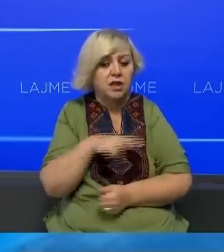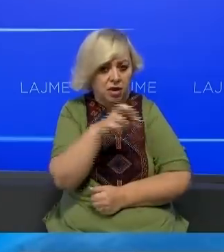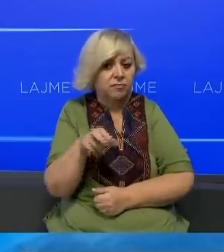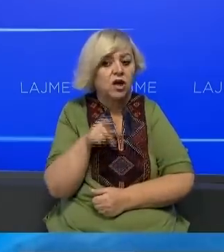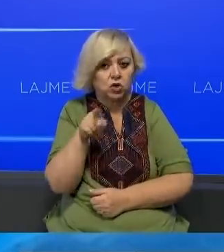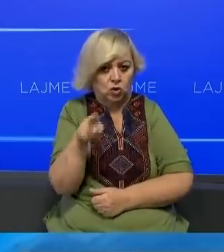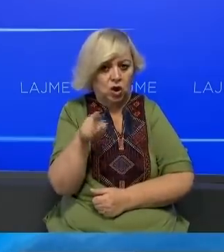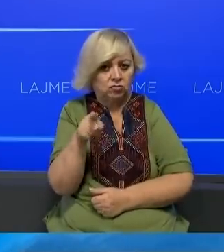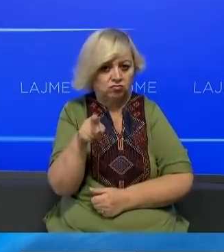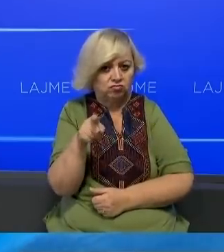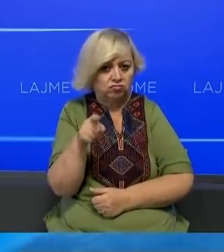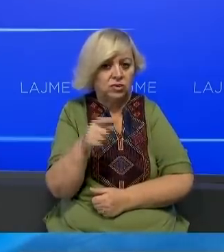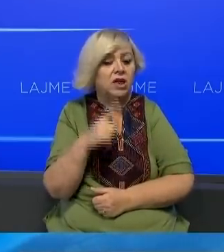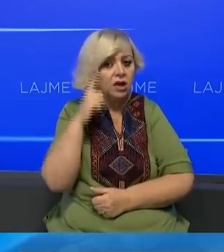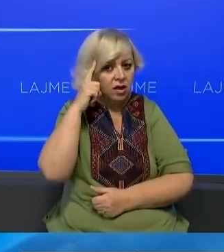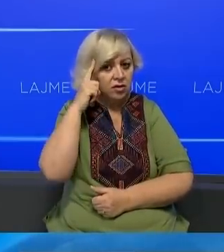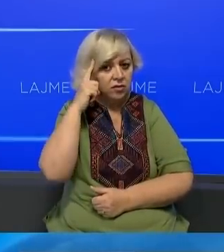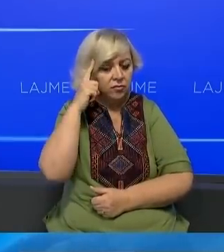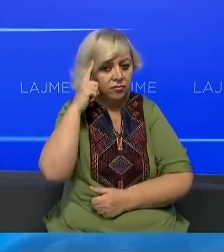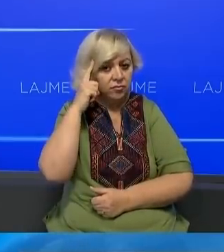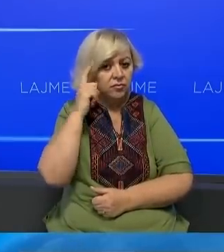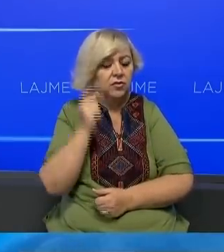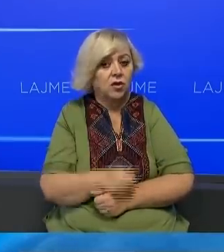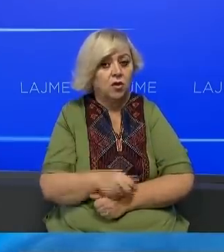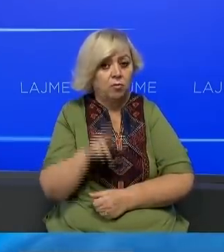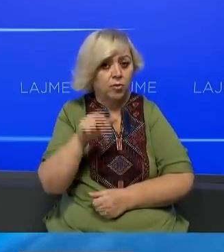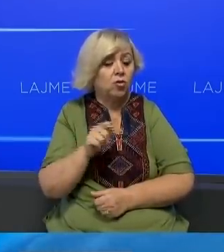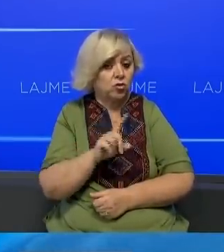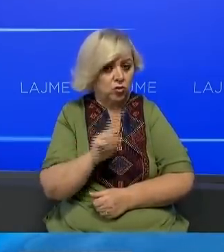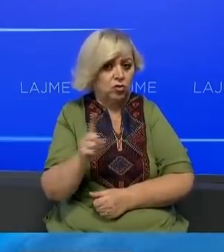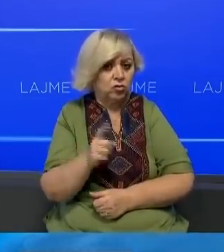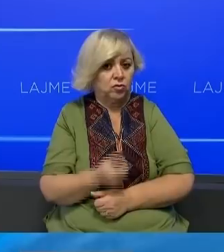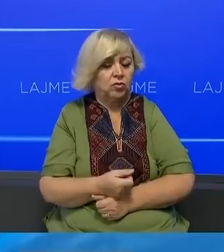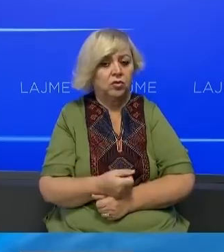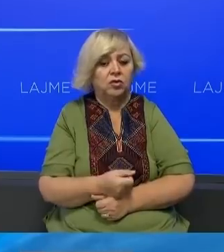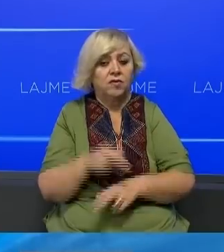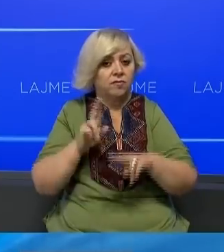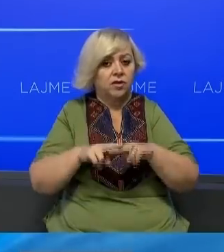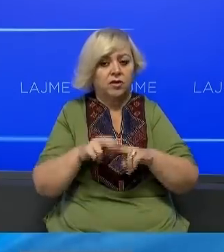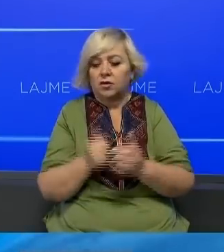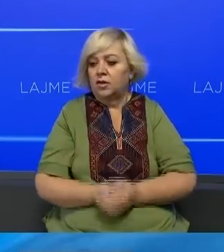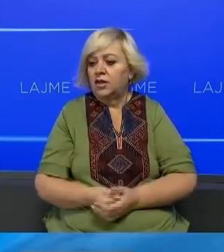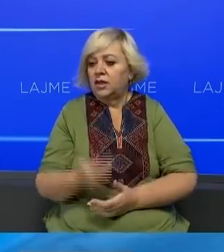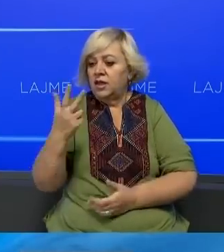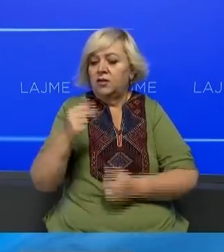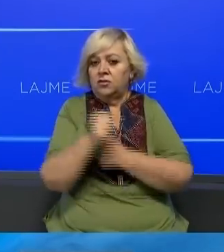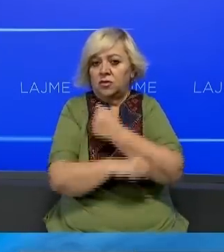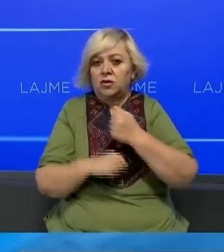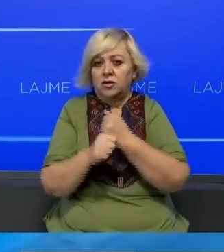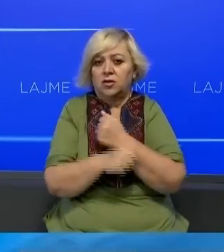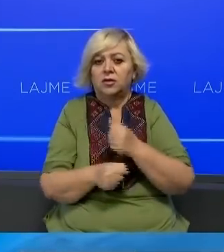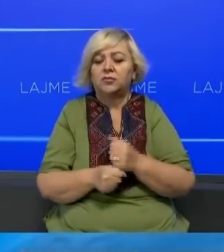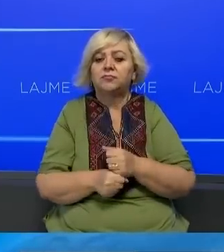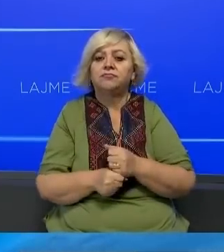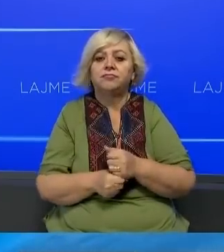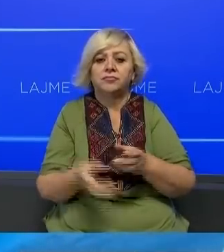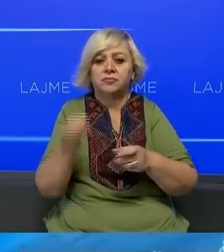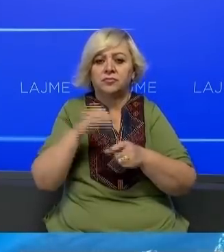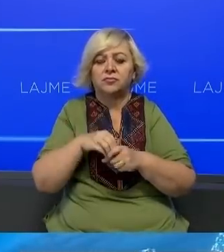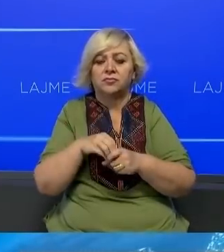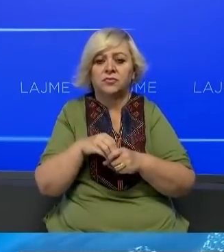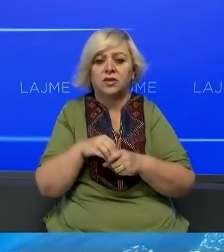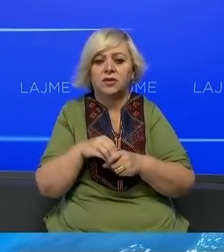janë aktorët që duhet me votu pro ose kundër një vendimi të caktuar. 5 studentë nga Kosova do të ndjekin studimet në Akademinë